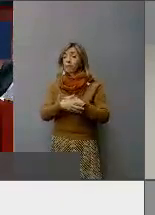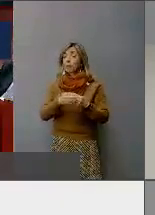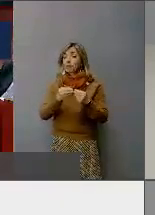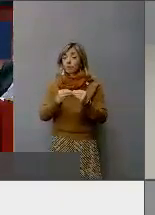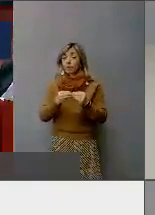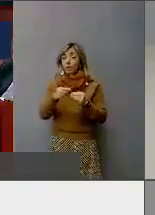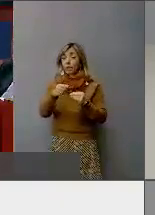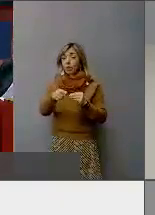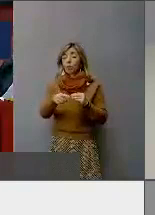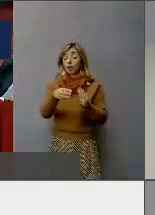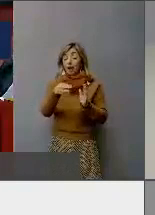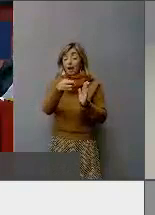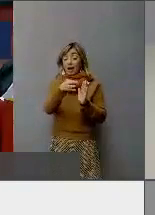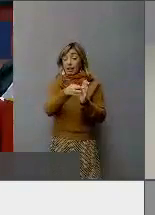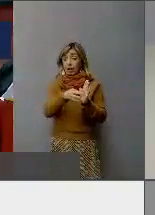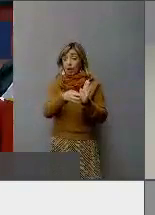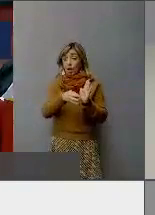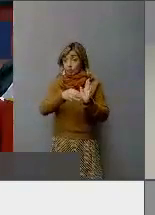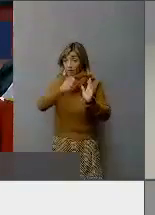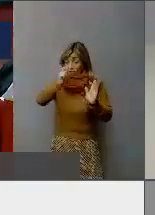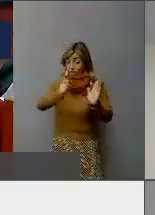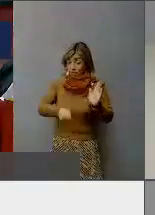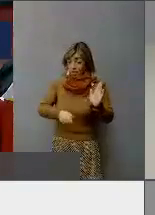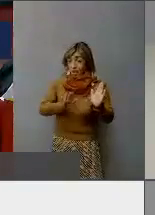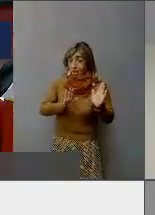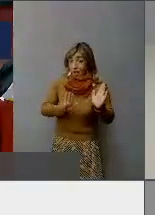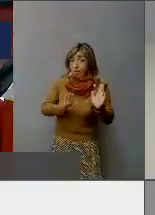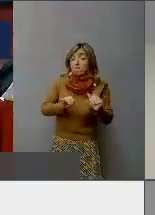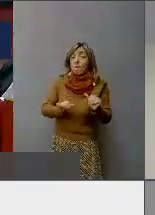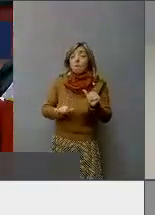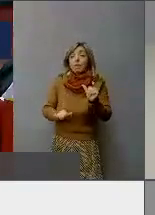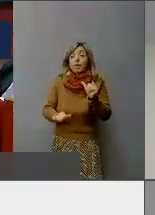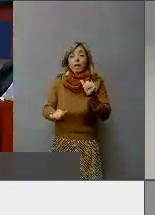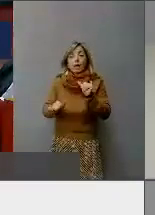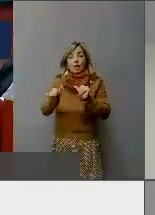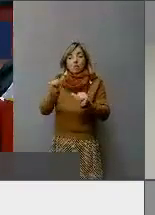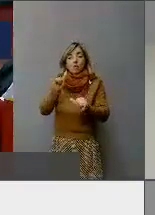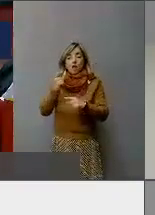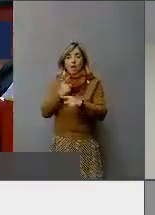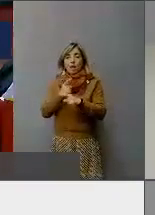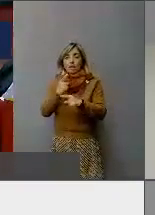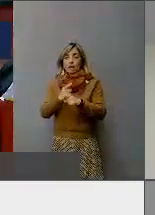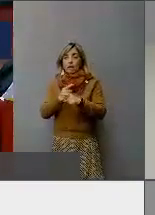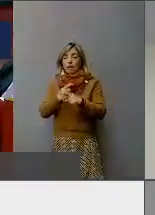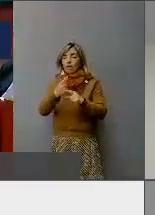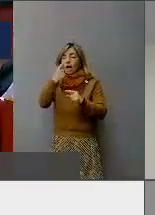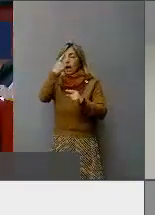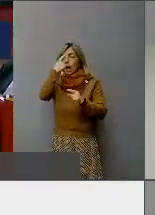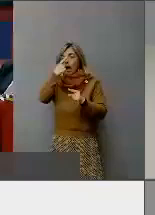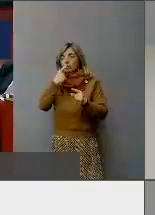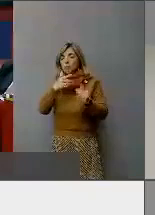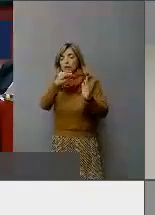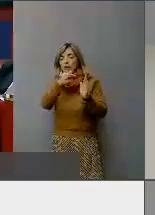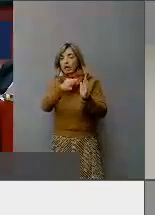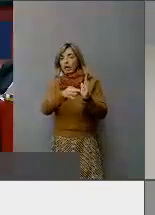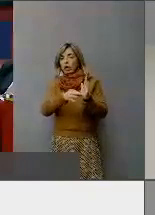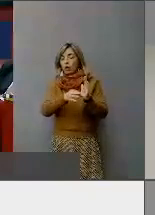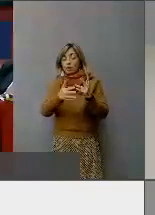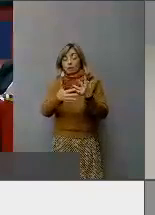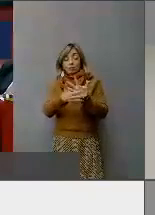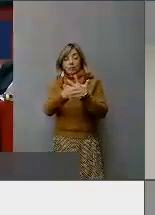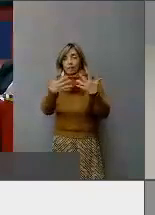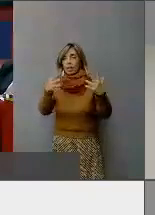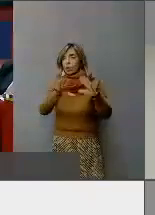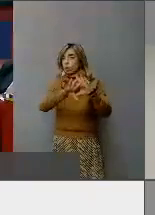finché non sono chiariti diciamo tutte le diciamo le gli aspetti della regolamentazione e affinché